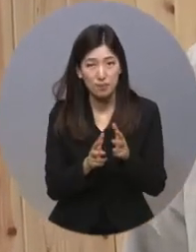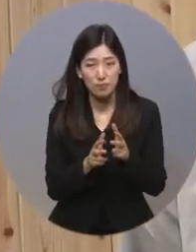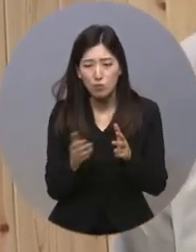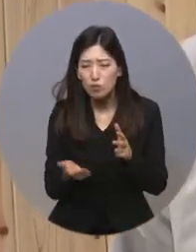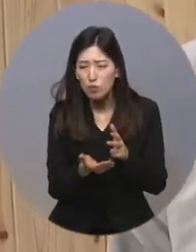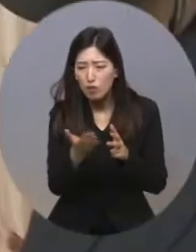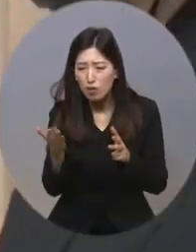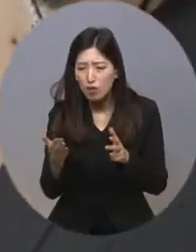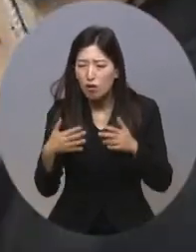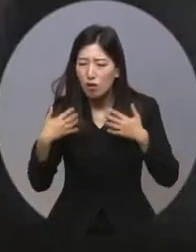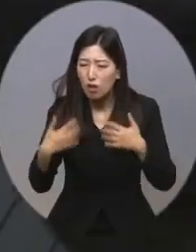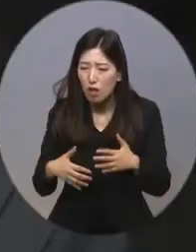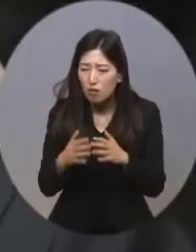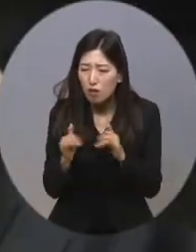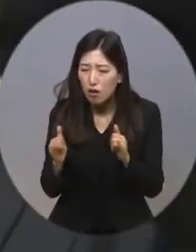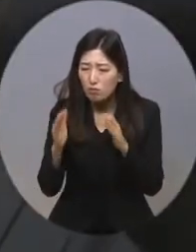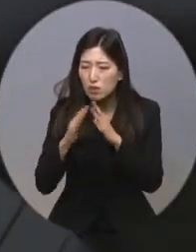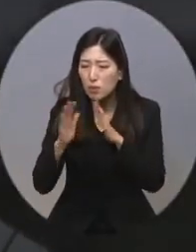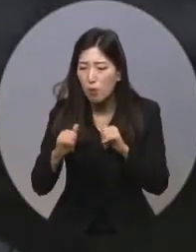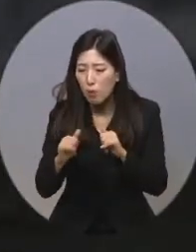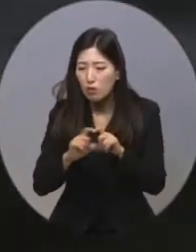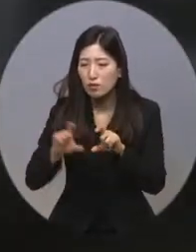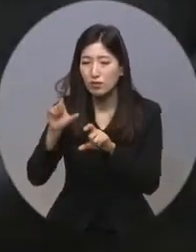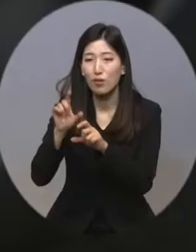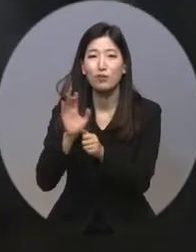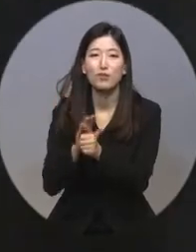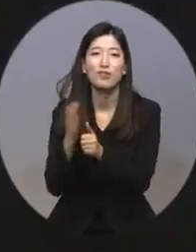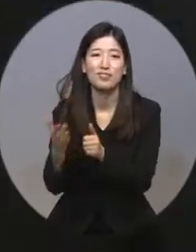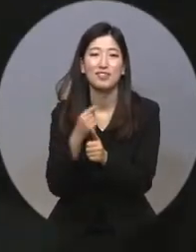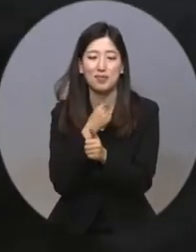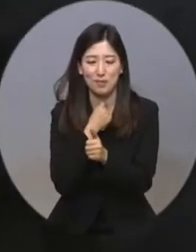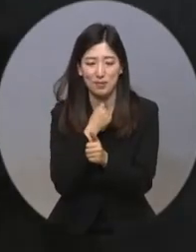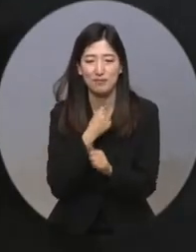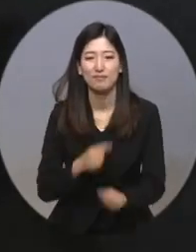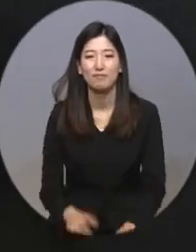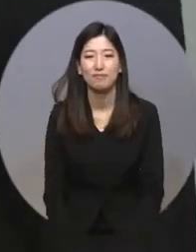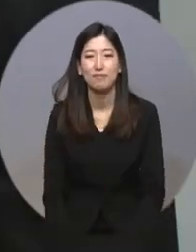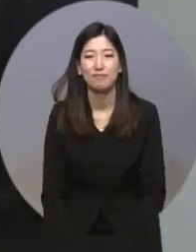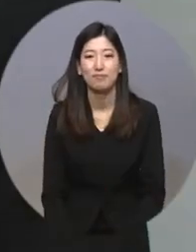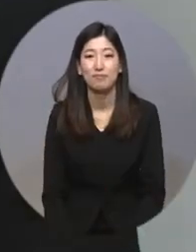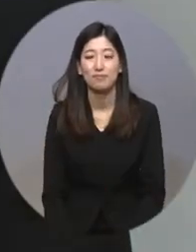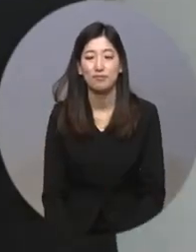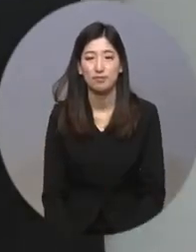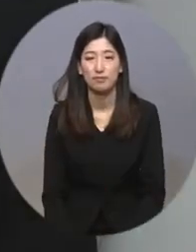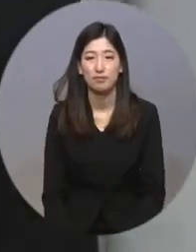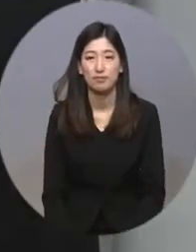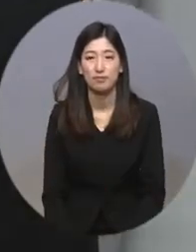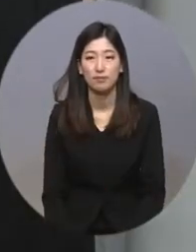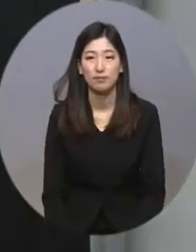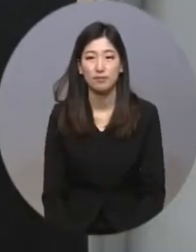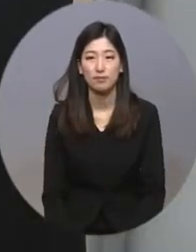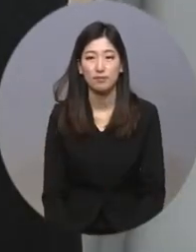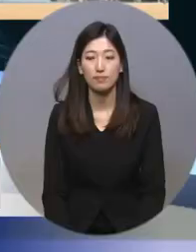숨어있는 취약계층에게 큰 힘이 되길 기대합니다. 복지TV 전북방송 장유진입니다.